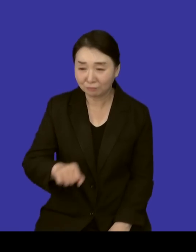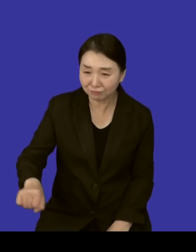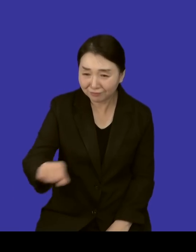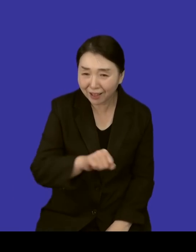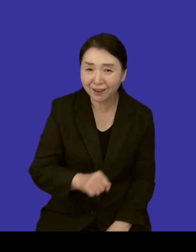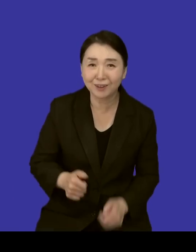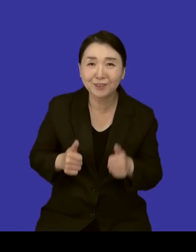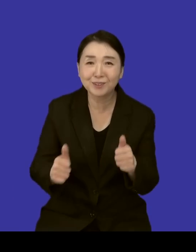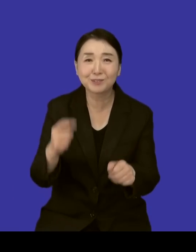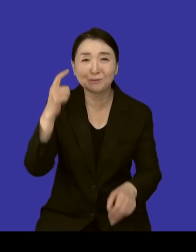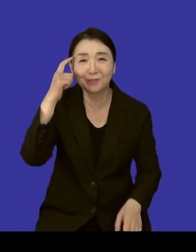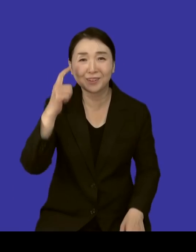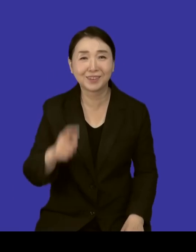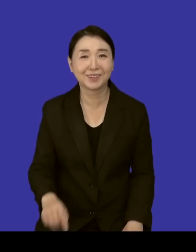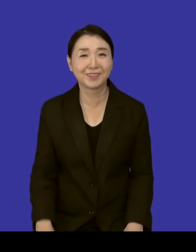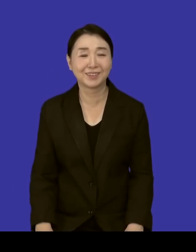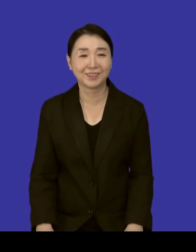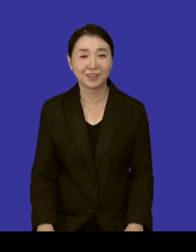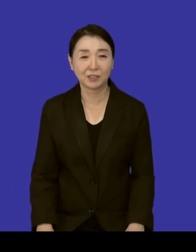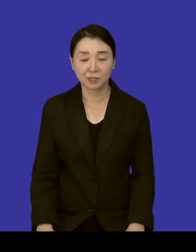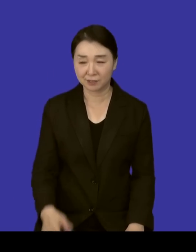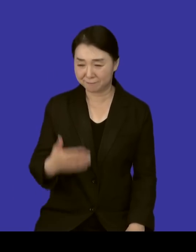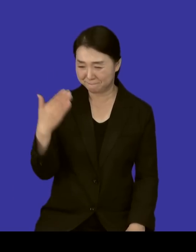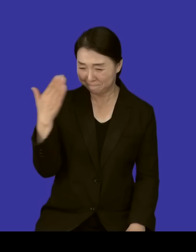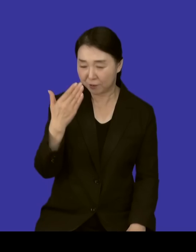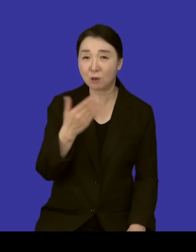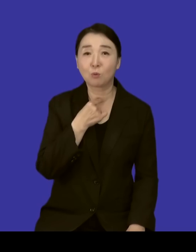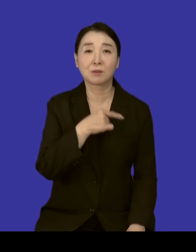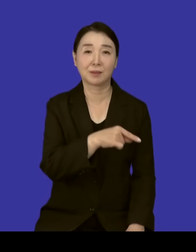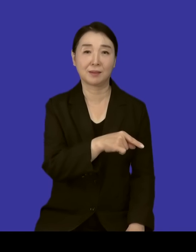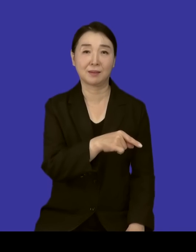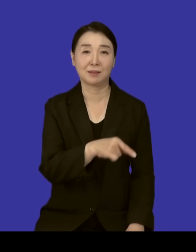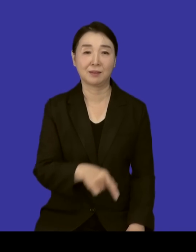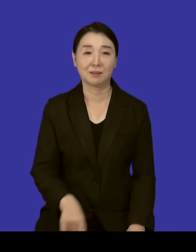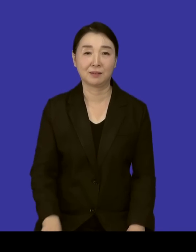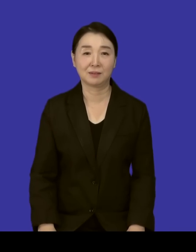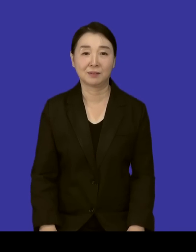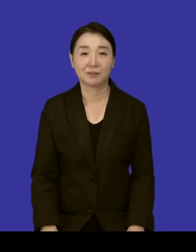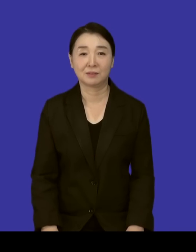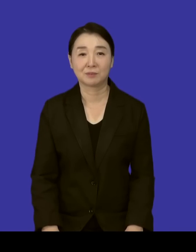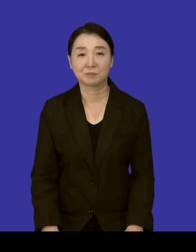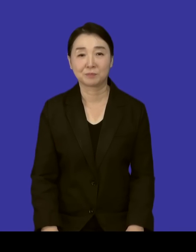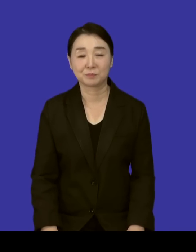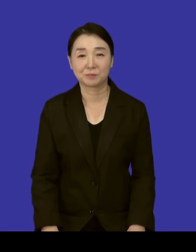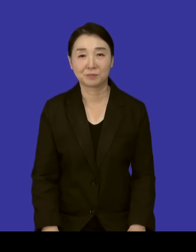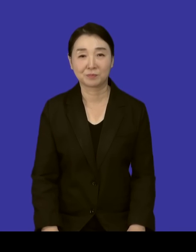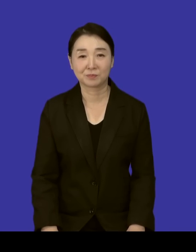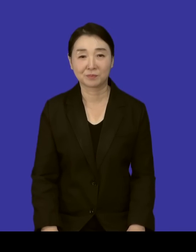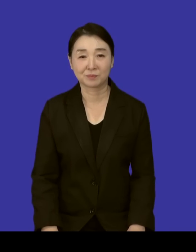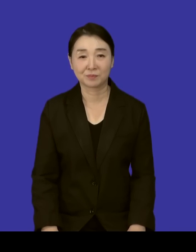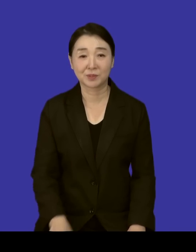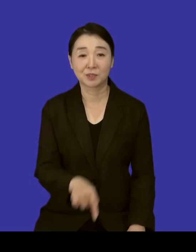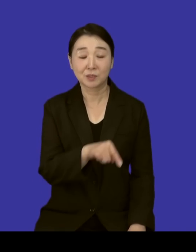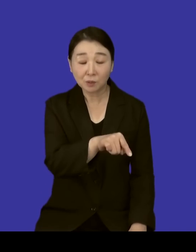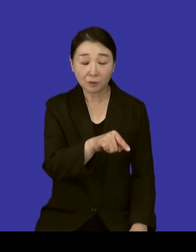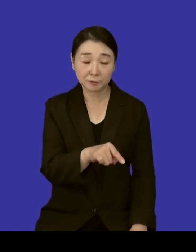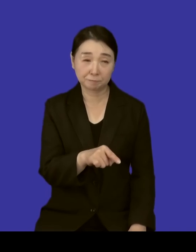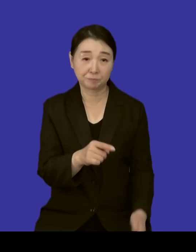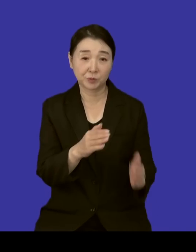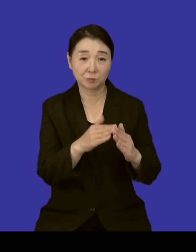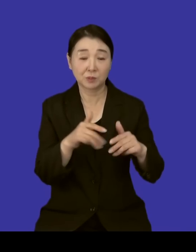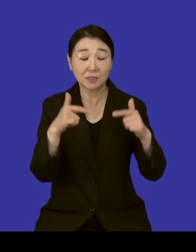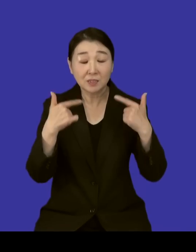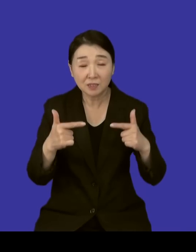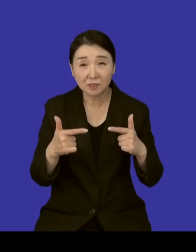네. 그래서 그거 그렇게 깨끗이 하셔가지고 언제나 우리 장로님 댁은 언제나 당회를 할